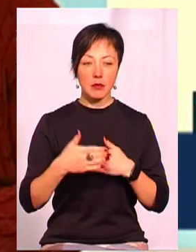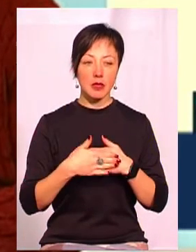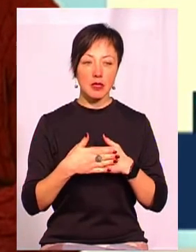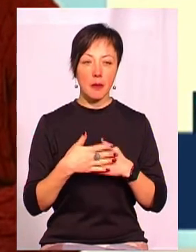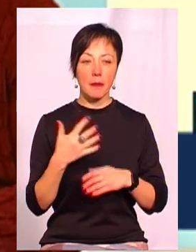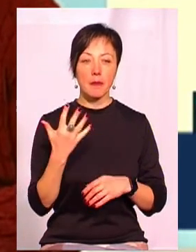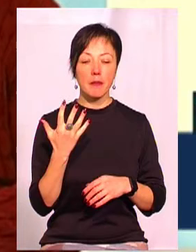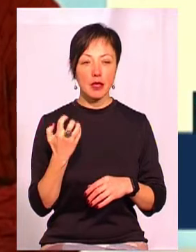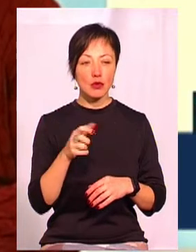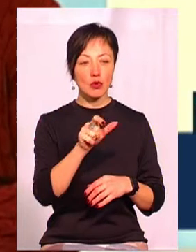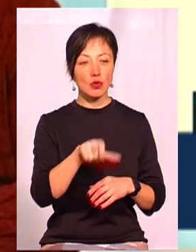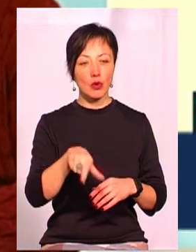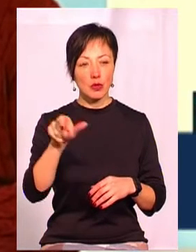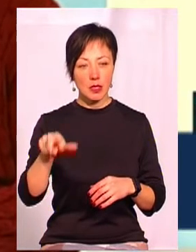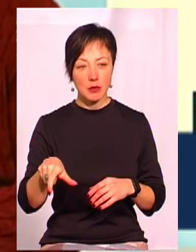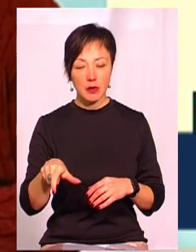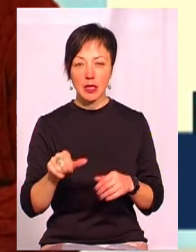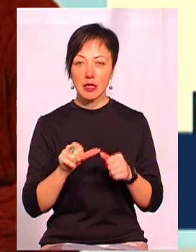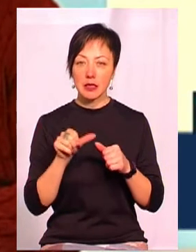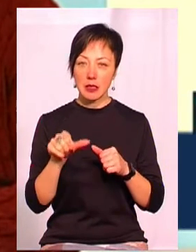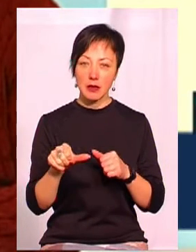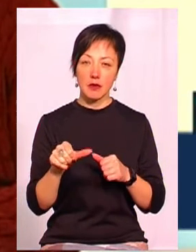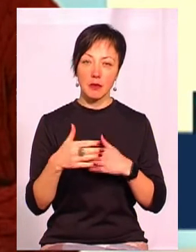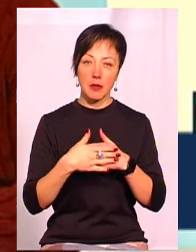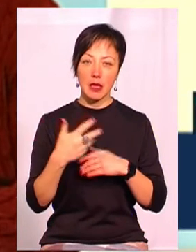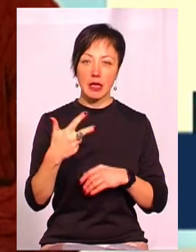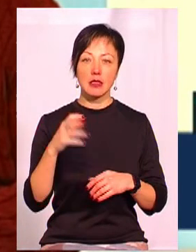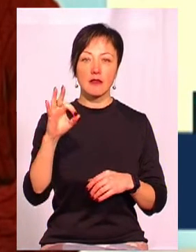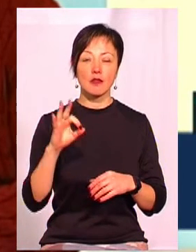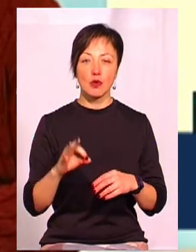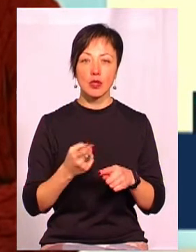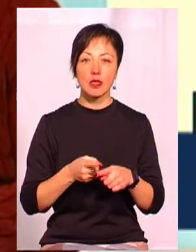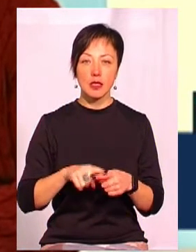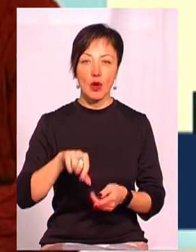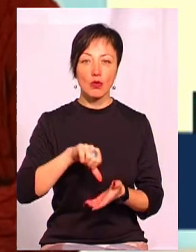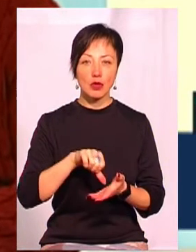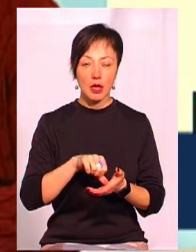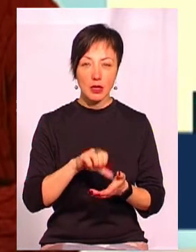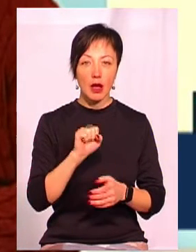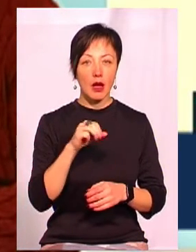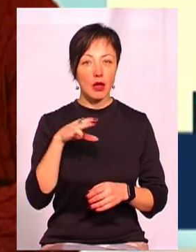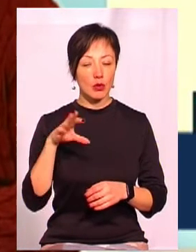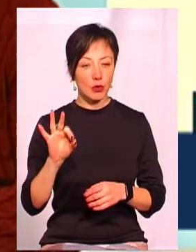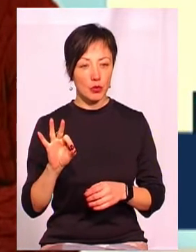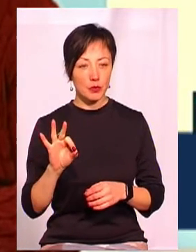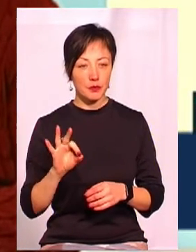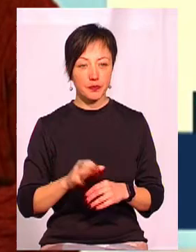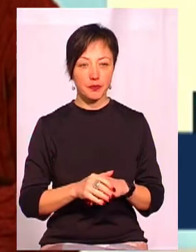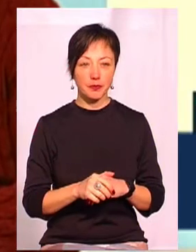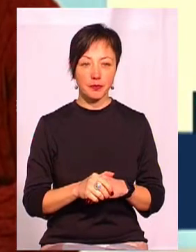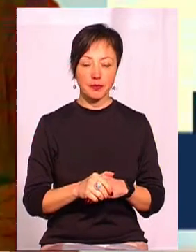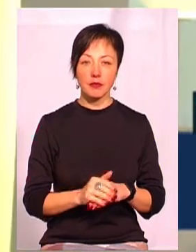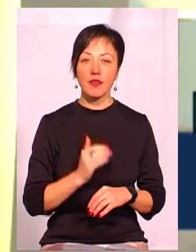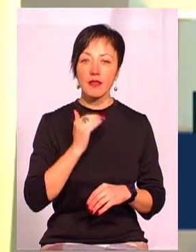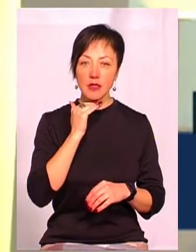близько 500 осіб. Із них відсотків 30 – це учасники антитерористичної операції,